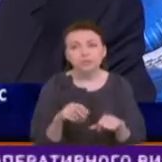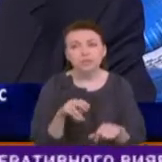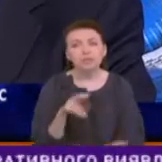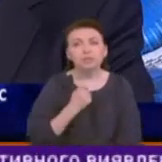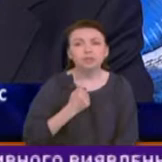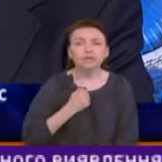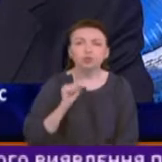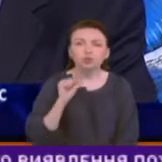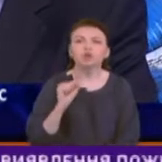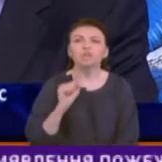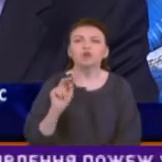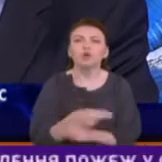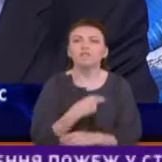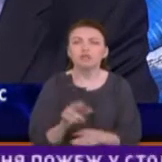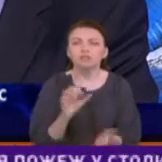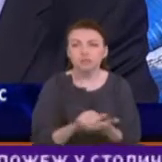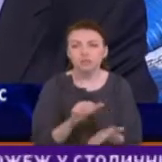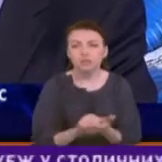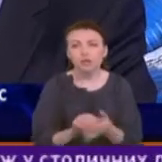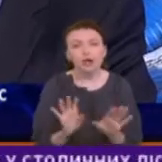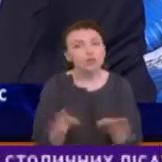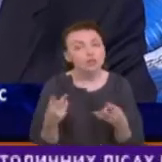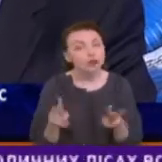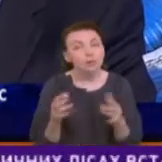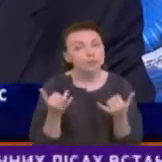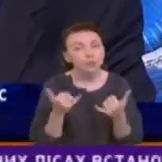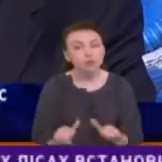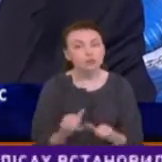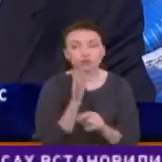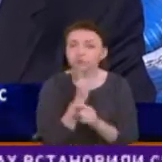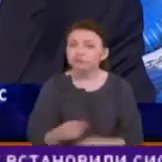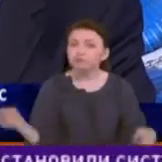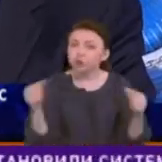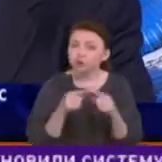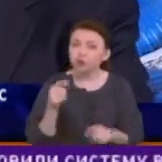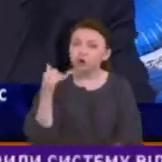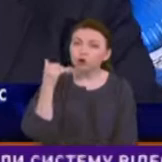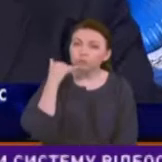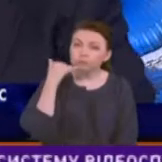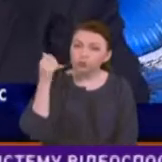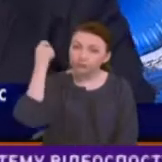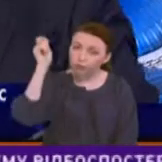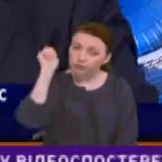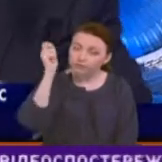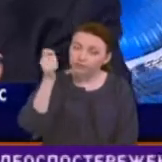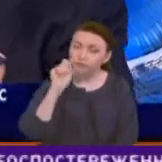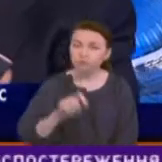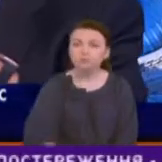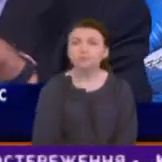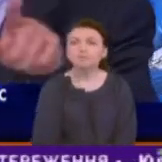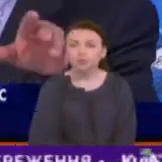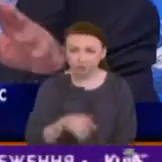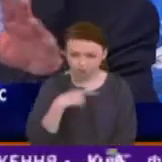патріотичним вихованням займатися. Ну, тому не треба дивуватися. Я думаю, що він вчасно, знаєте, подзвонив нам дзвоники. Зараз ми ці дзвоники ще